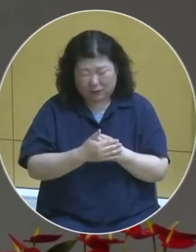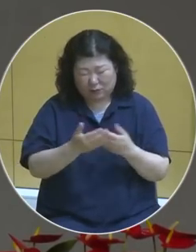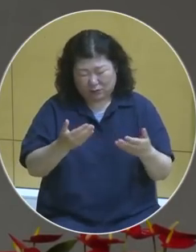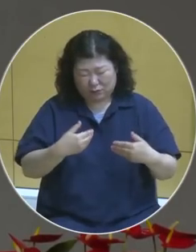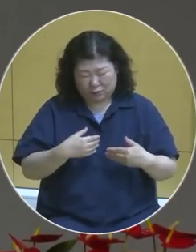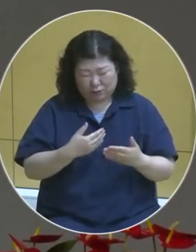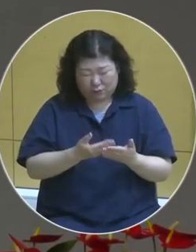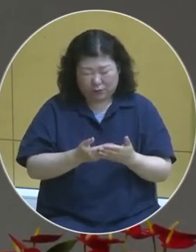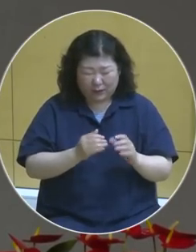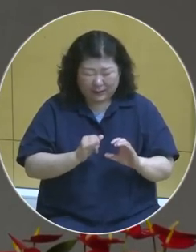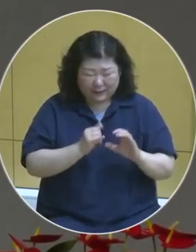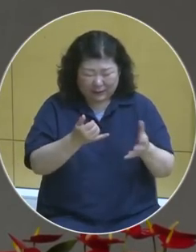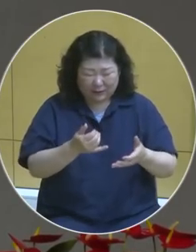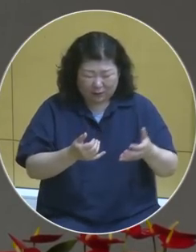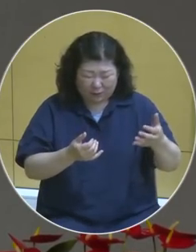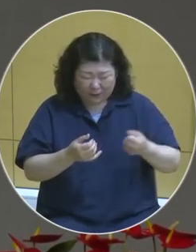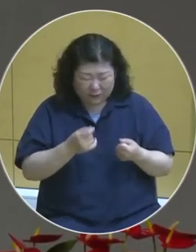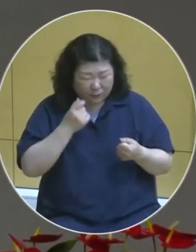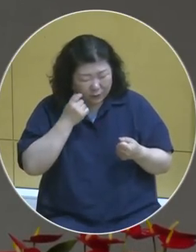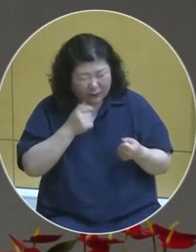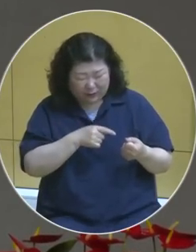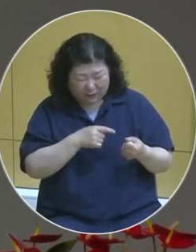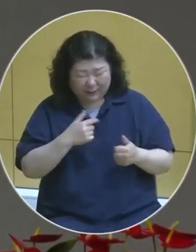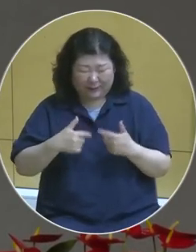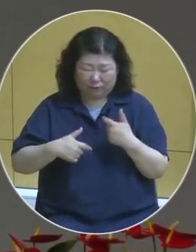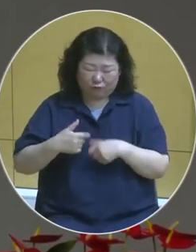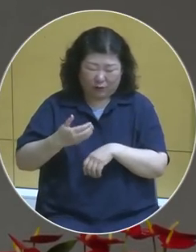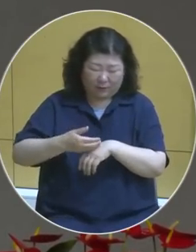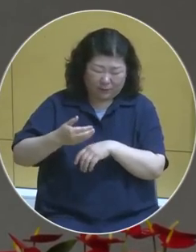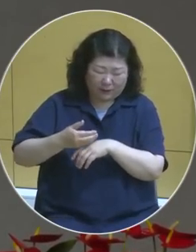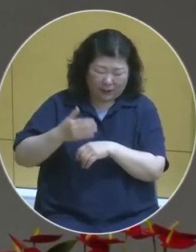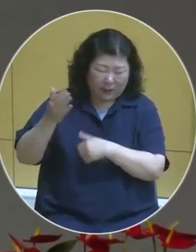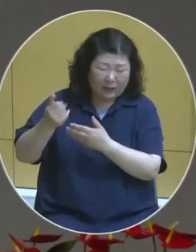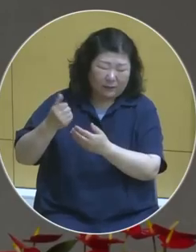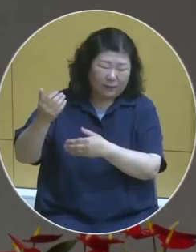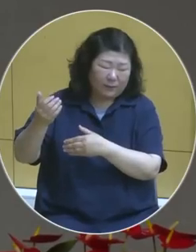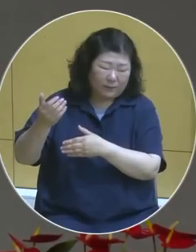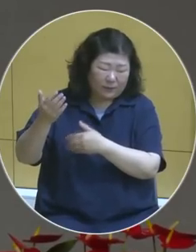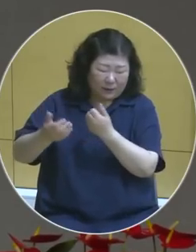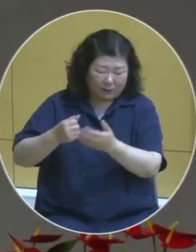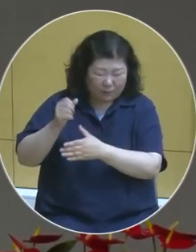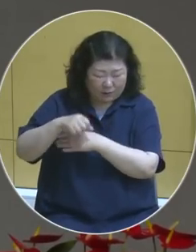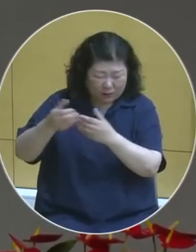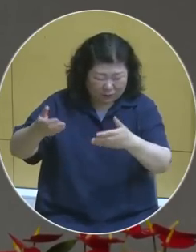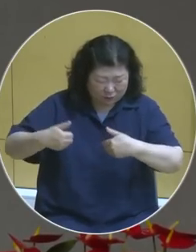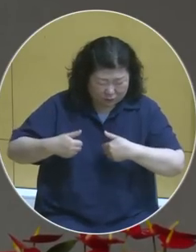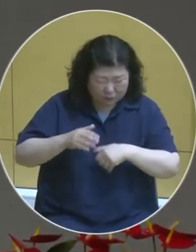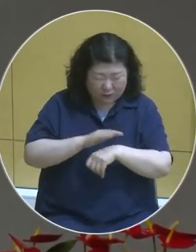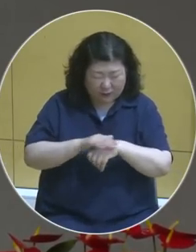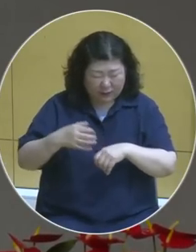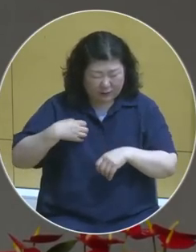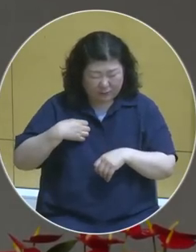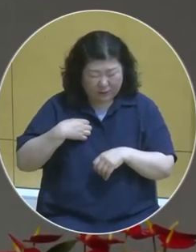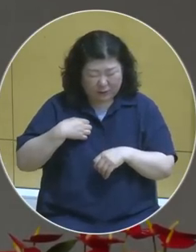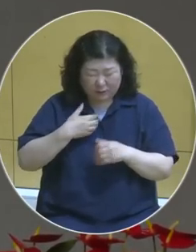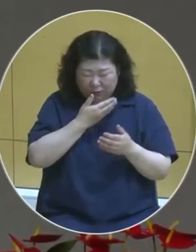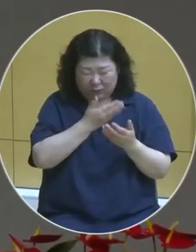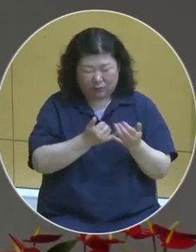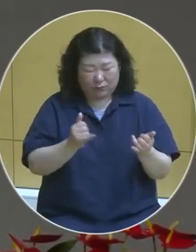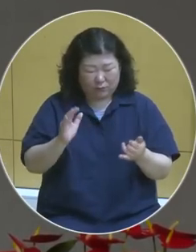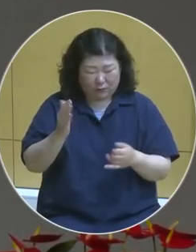없는 기쁨과 감사를 하나님 허락해 주셔서 아름답게 잘 감당해내는 귀한 분들 되게 하여